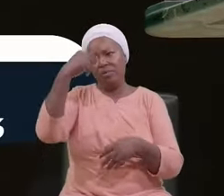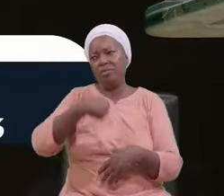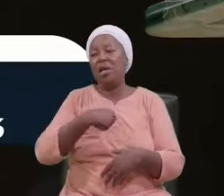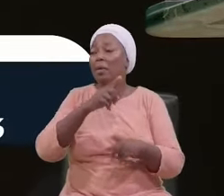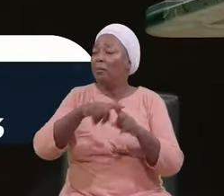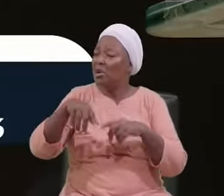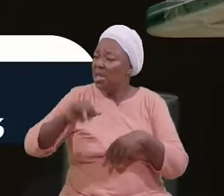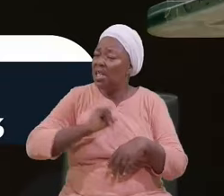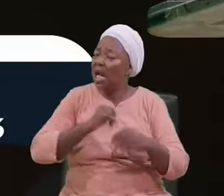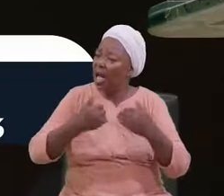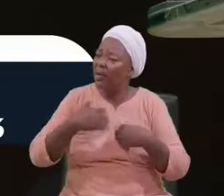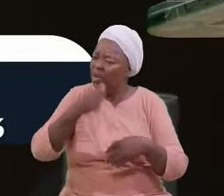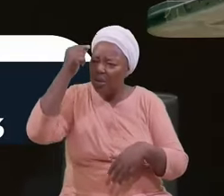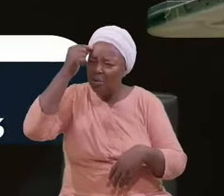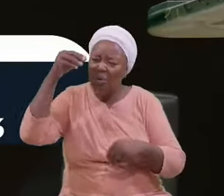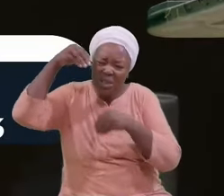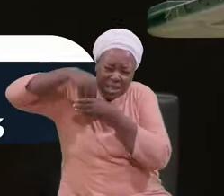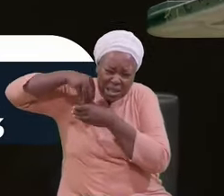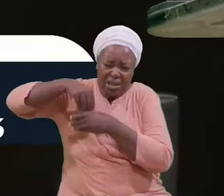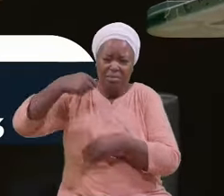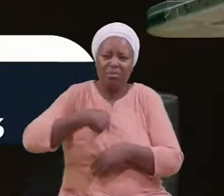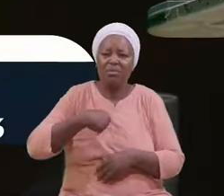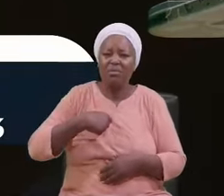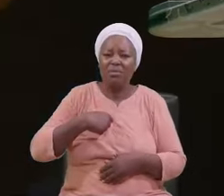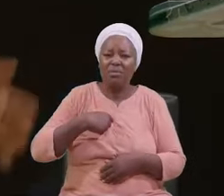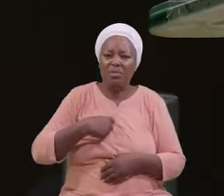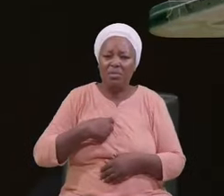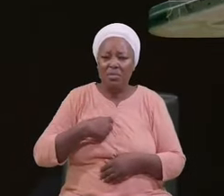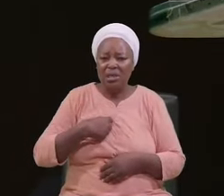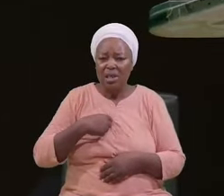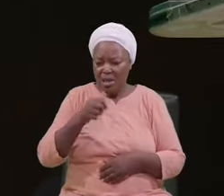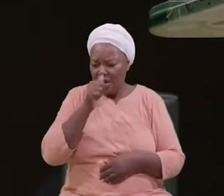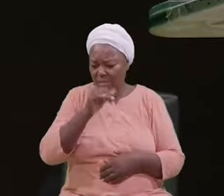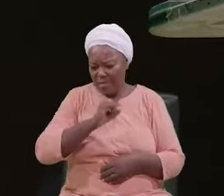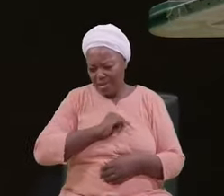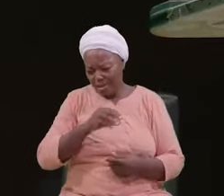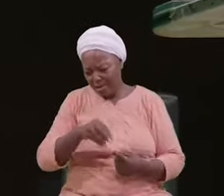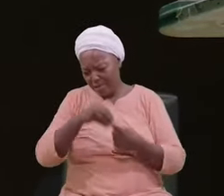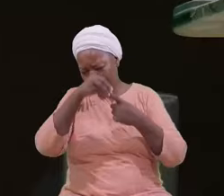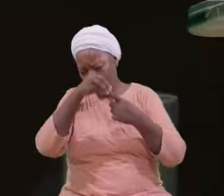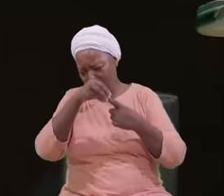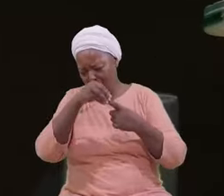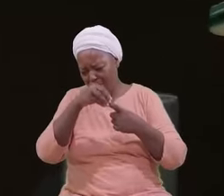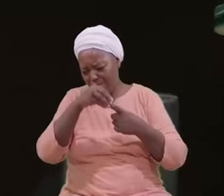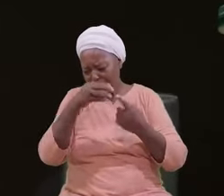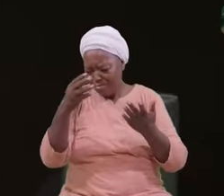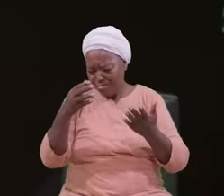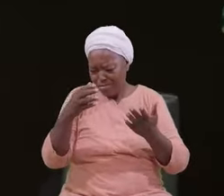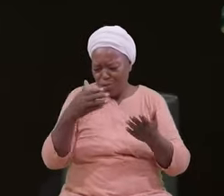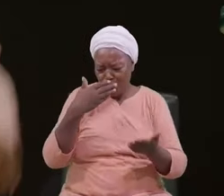des pensées au-dedans de moi. Est-ce spécial que les bonnes choses arrivent aux mauvaises